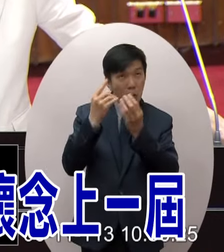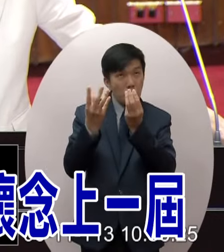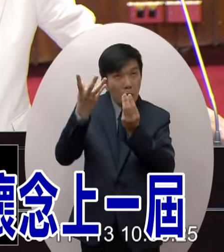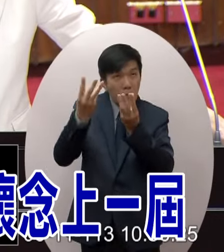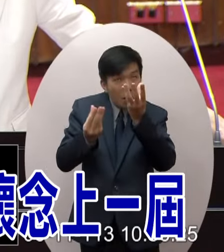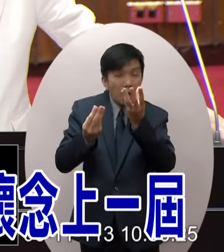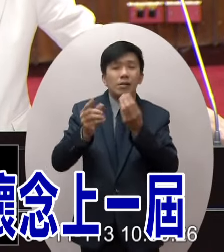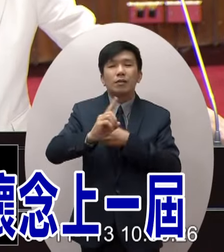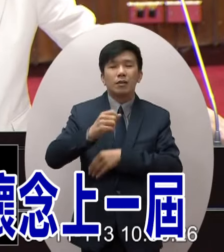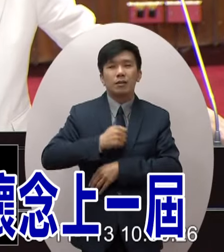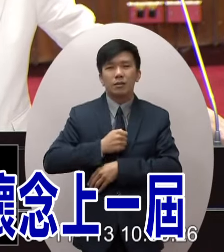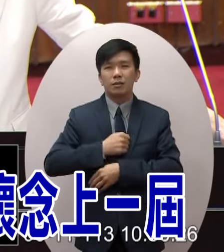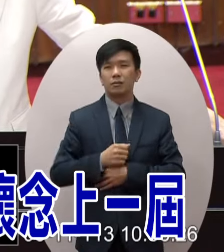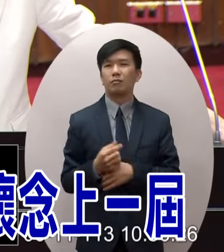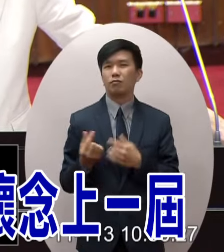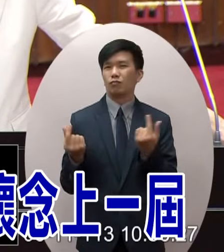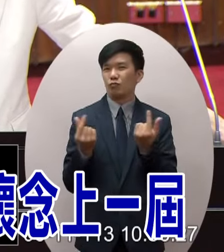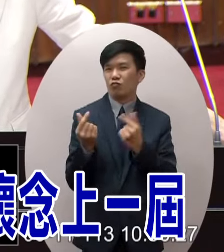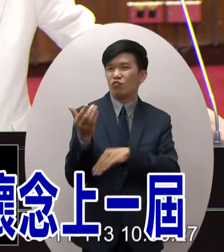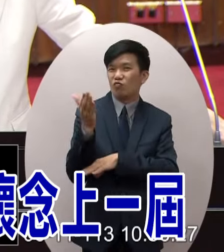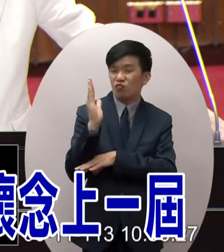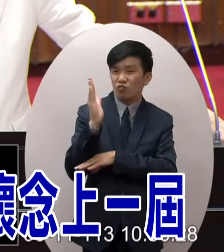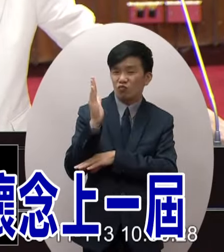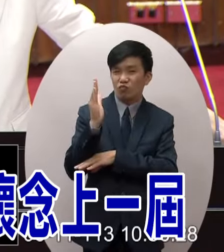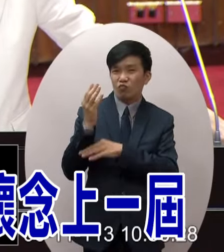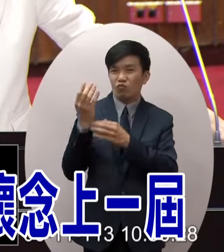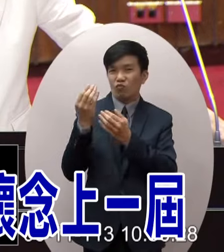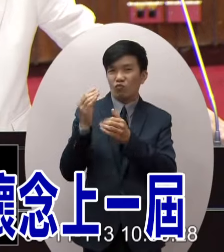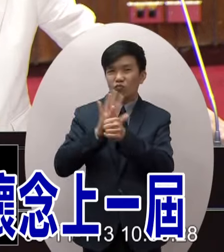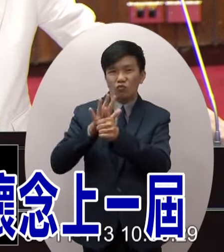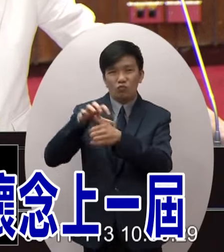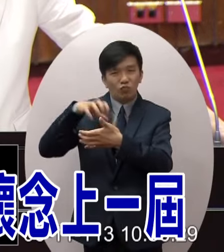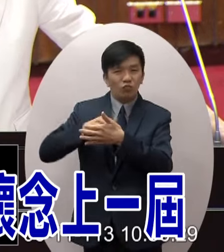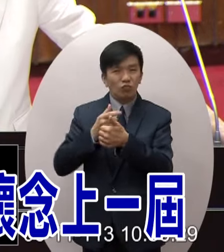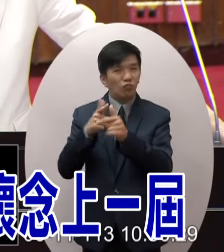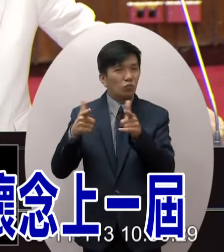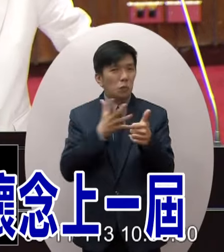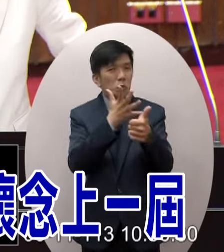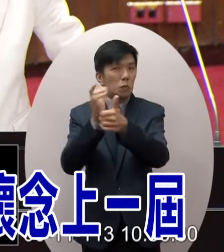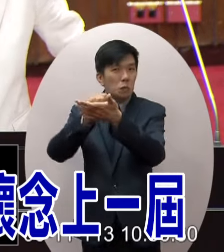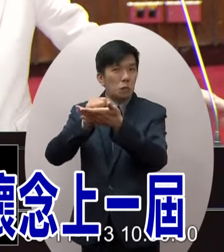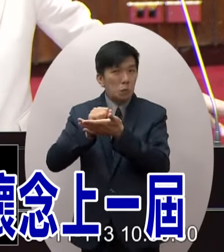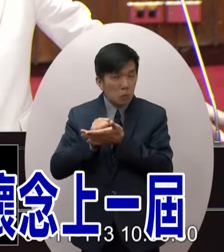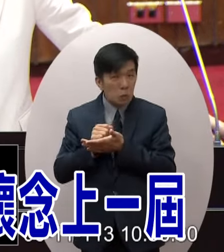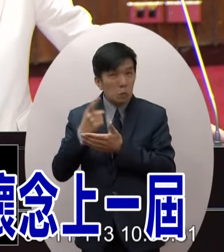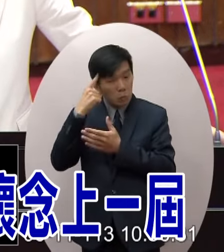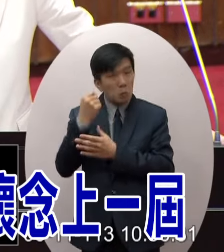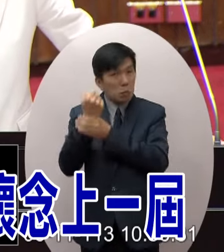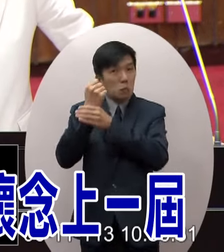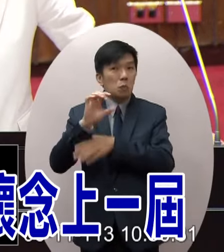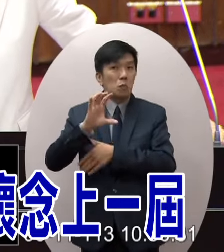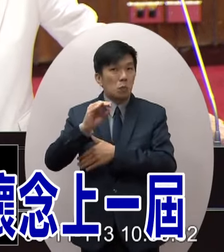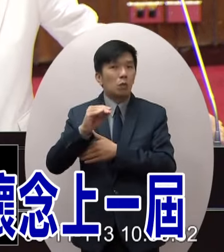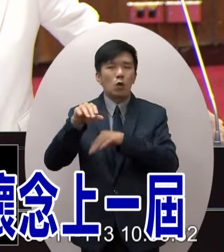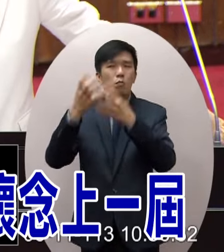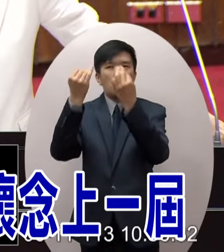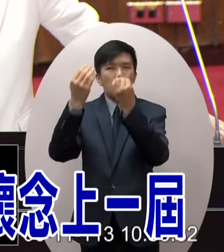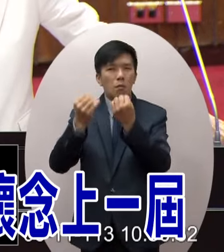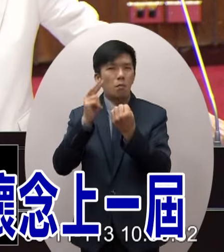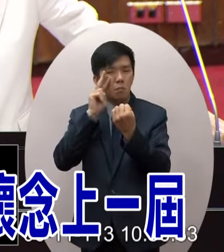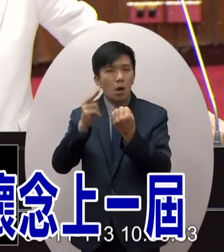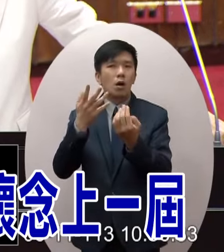有大大小小，不管是哪一个机构做出的民意调查吗？你应该很清楚这样的方式嘛？那我只问嘛，院长，如果大法